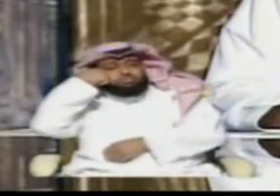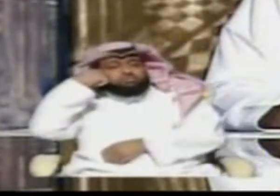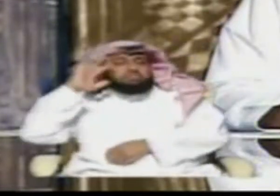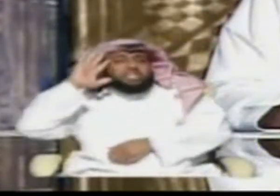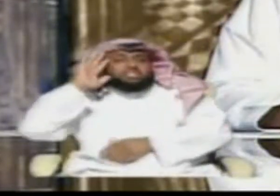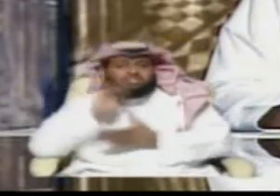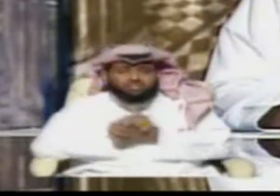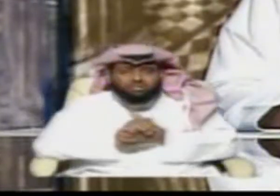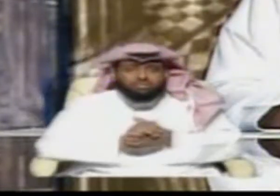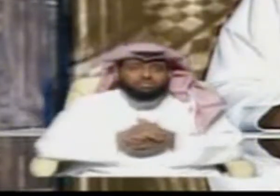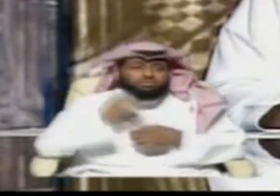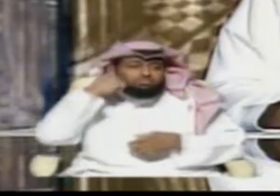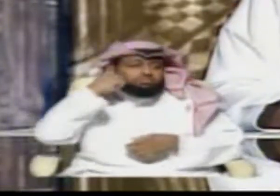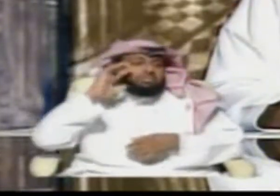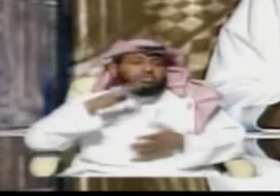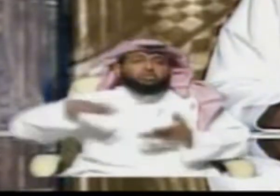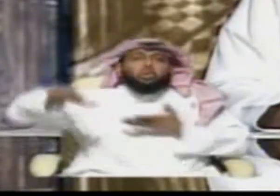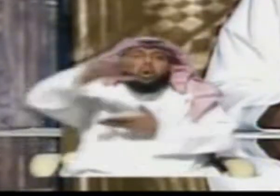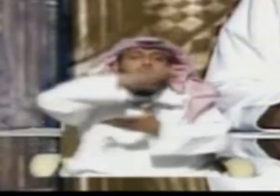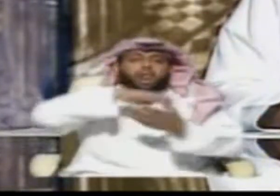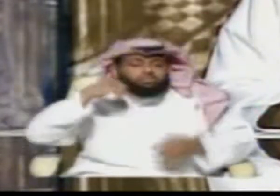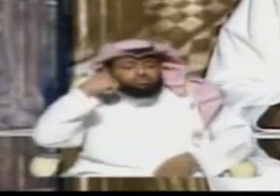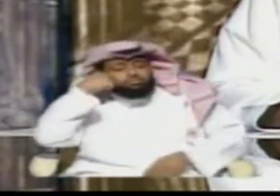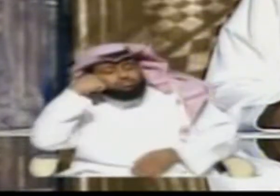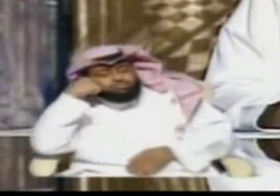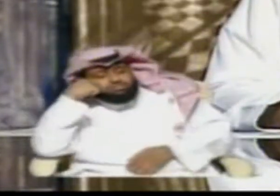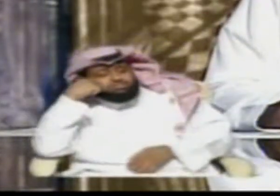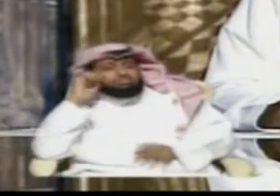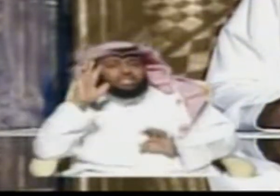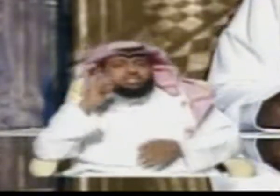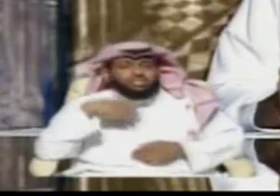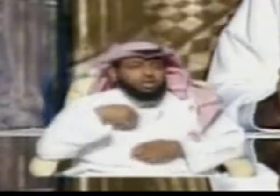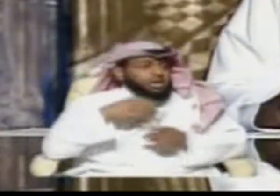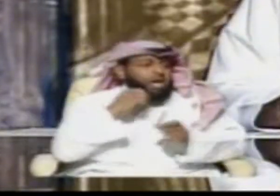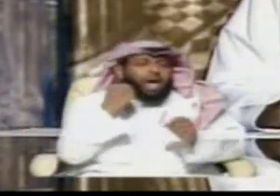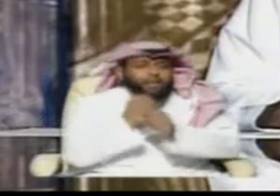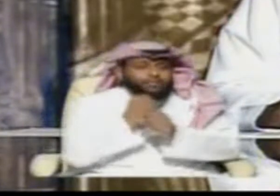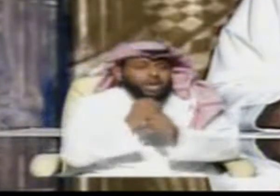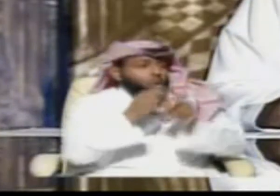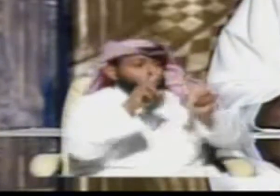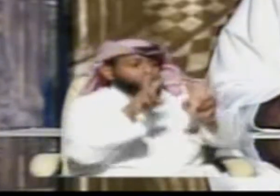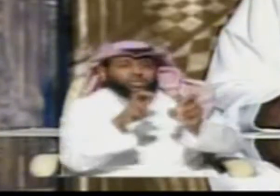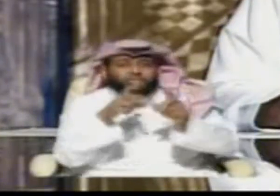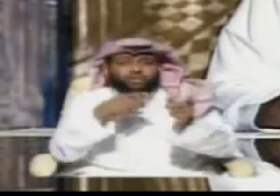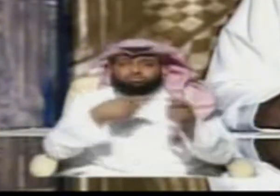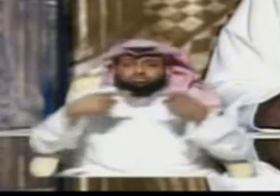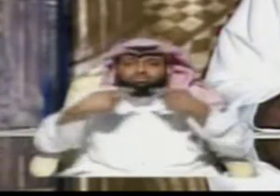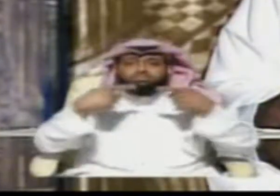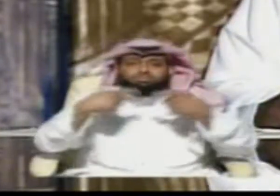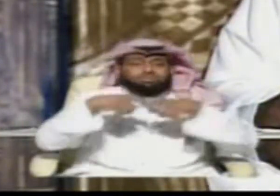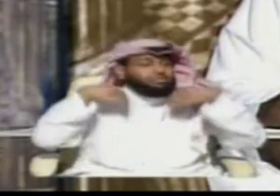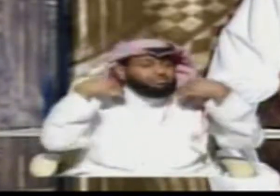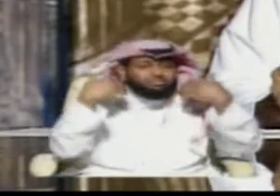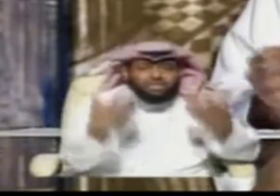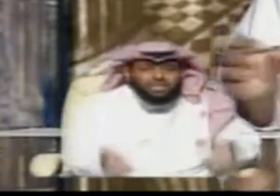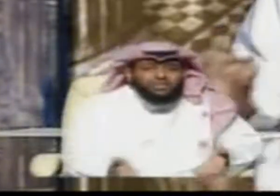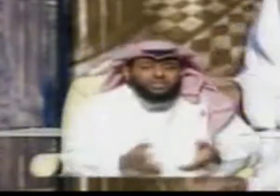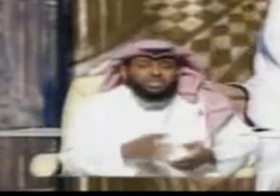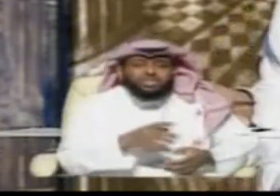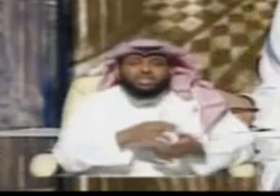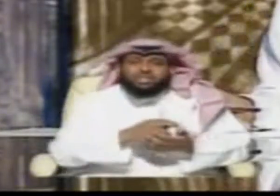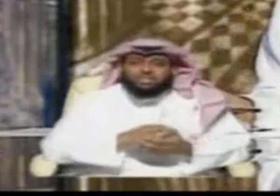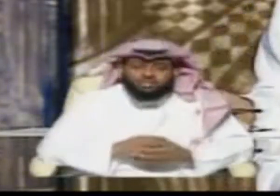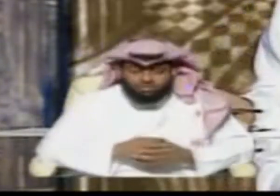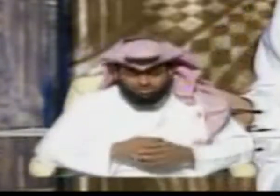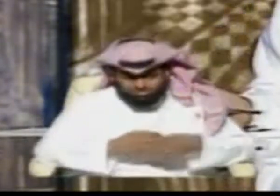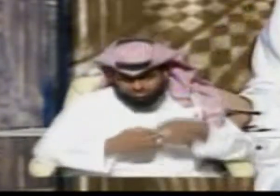الشديد. ينبغي على من يشاهد هذا الأمر ويعيش هذه المأساة